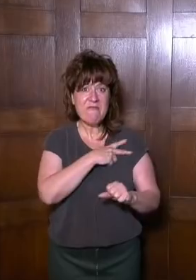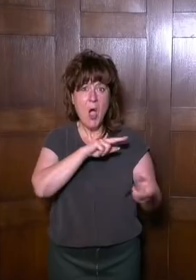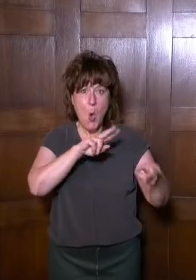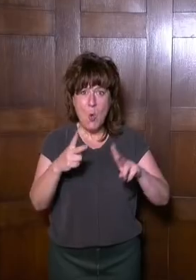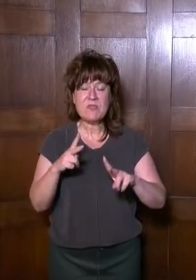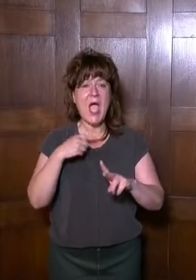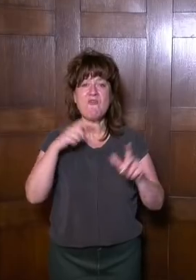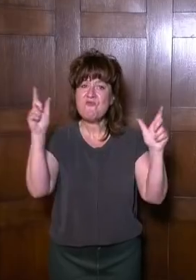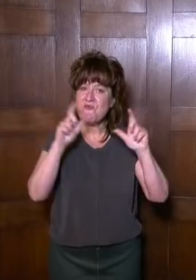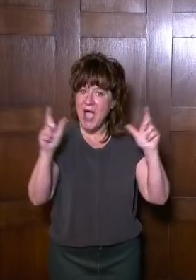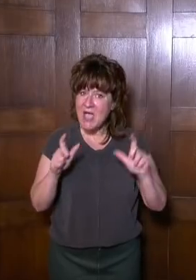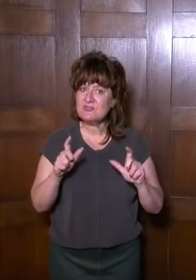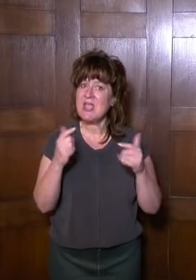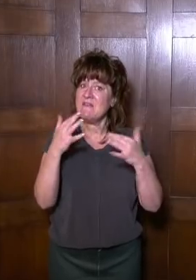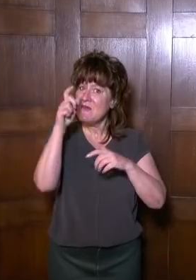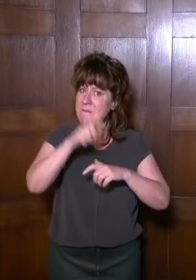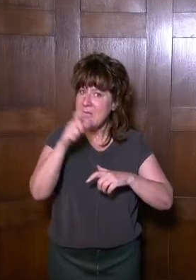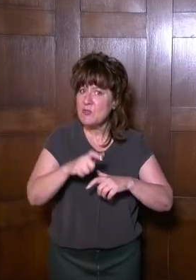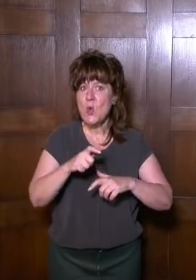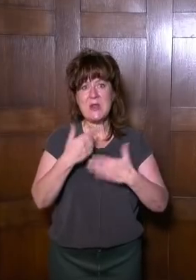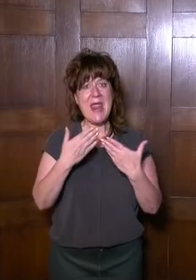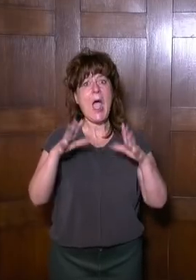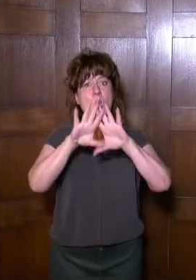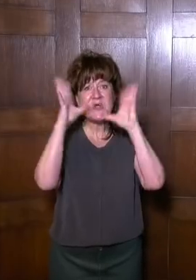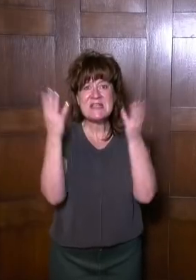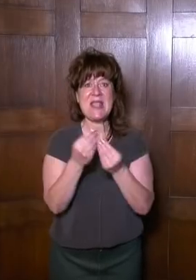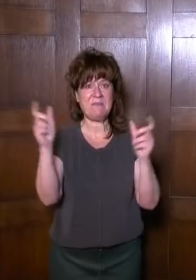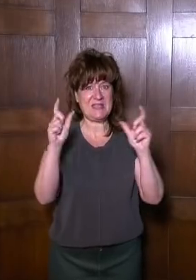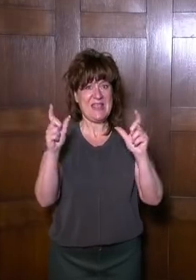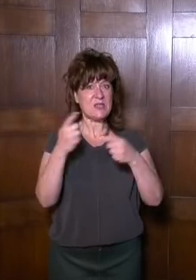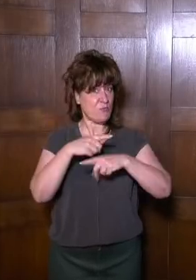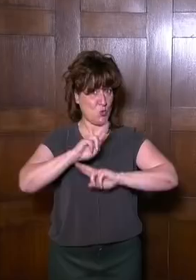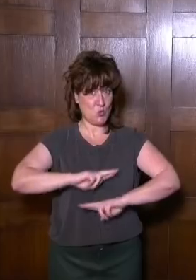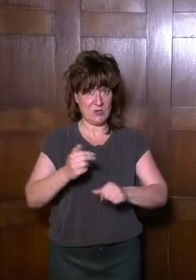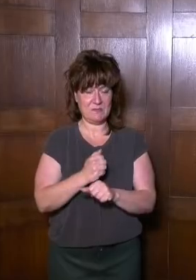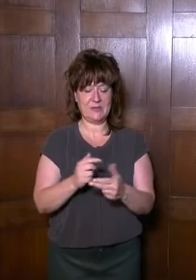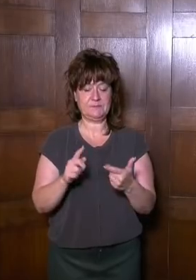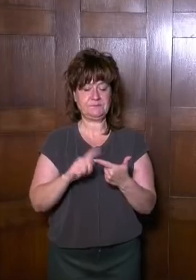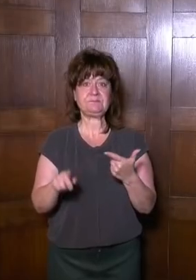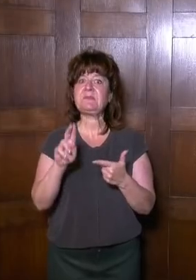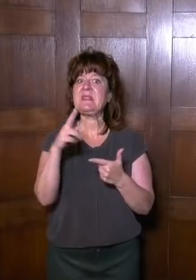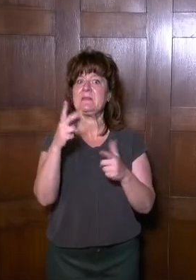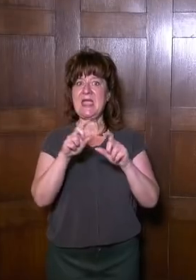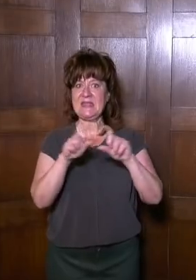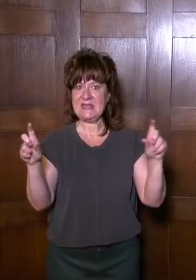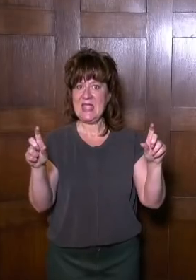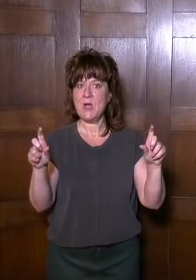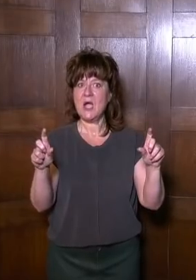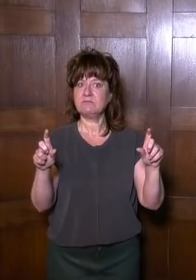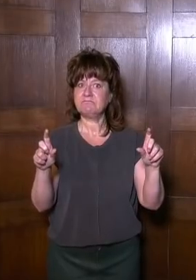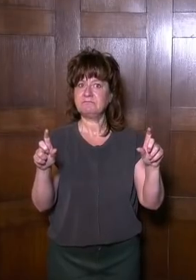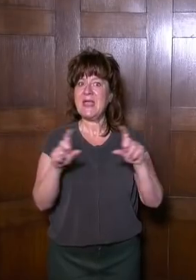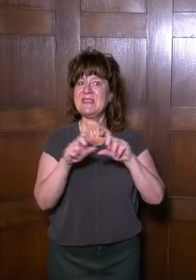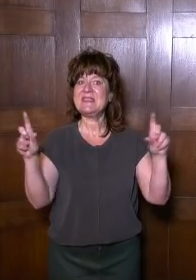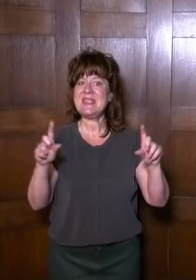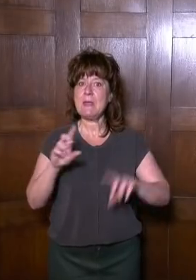welchen Größenordnungen? Das sind große Themen, die gesamtgesellschaftlich auch beunruhigen. Und das zweite Thema, das ich stark machen möchte, ist das Thema